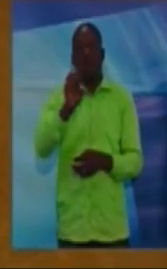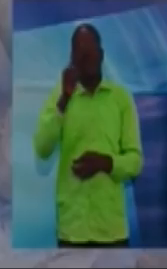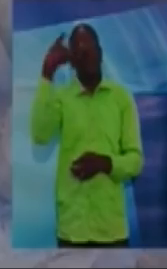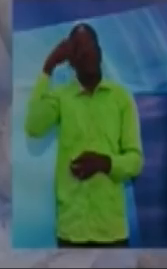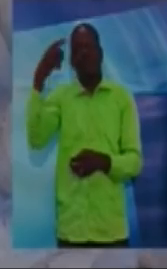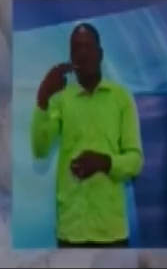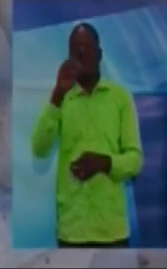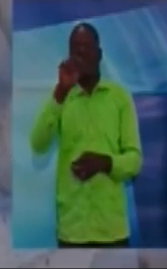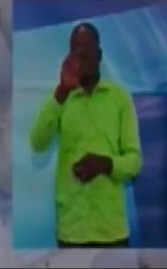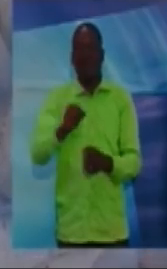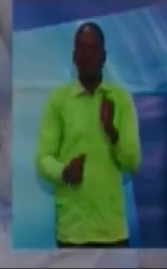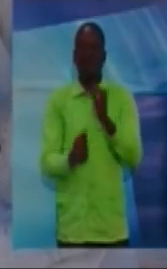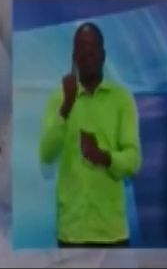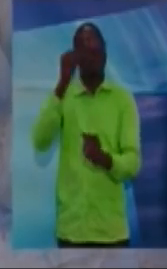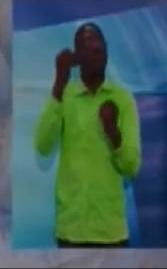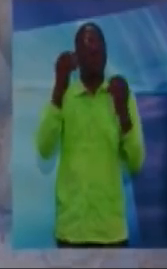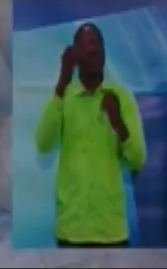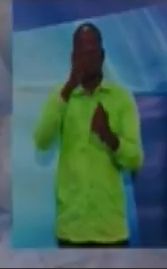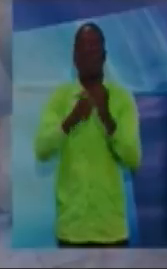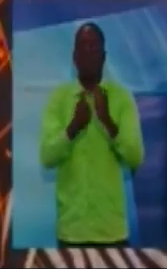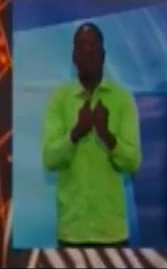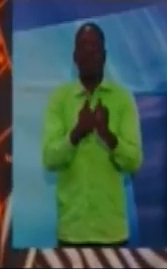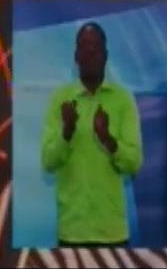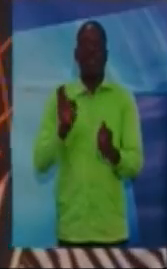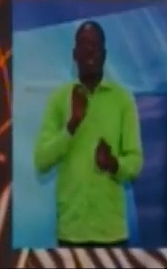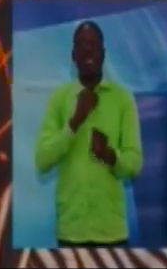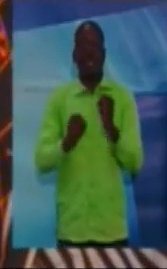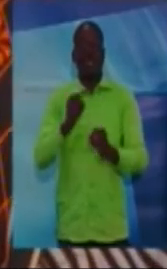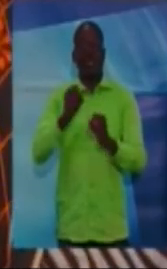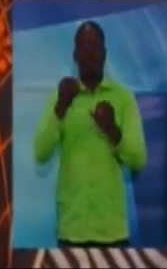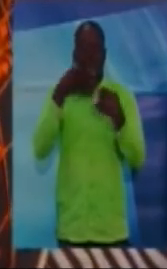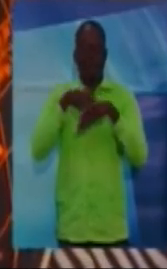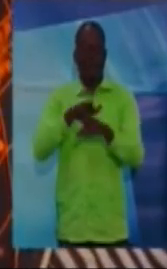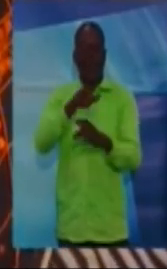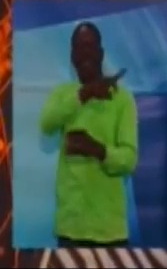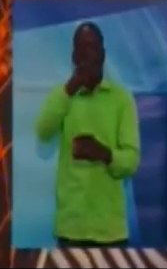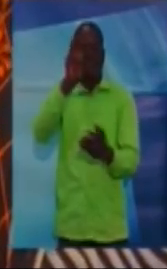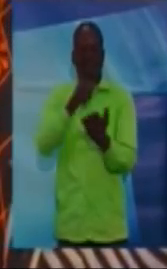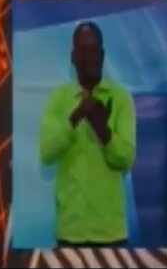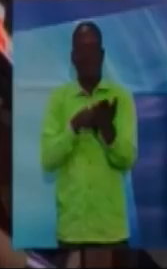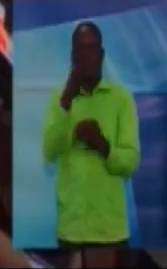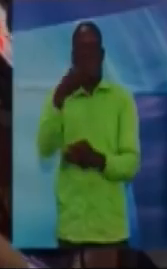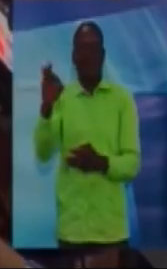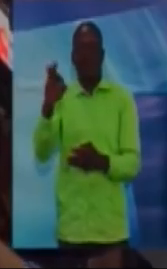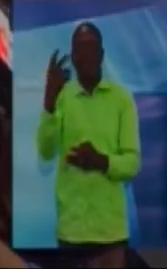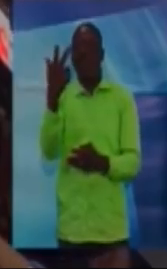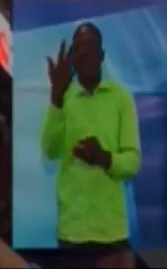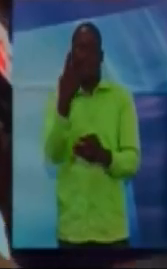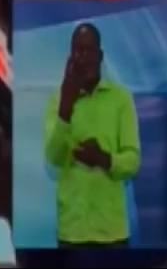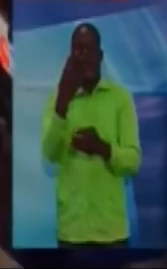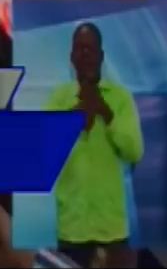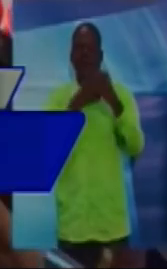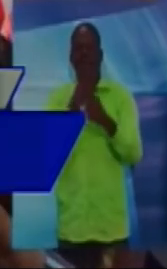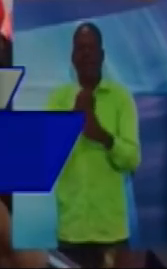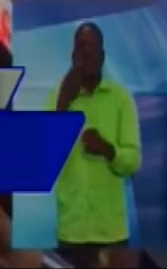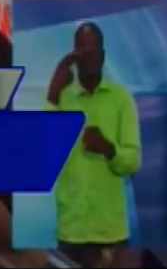fait aujourd'hui face à plusieurs problèmes. Si on intègre 100 millions par an pour faire un pan du mur, peut-être qu'en 3 ans, 4 ans, on